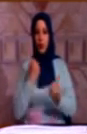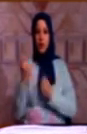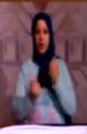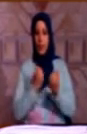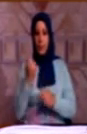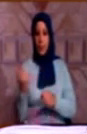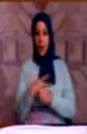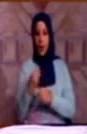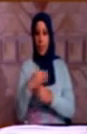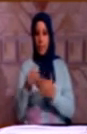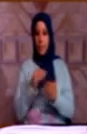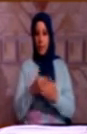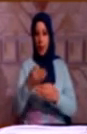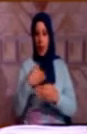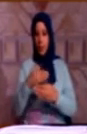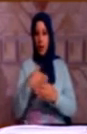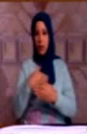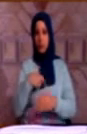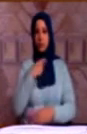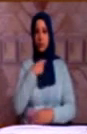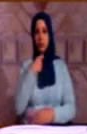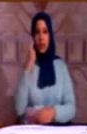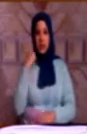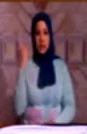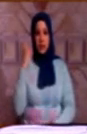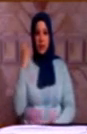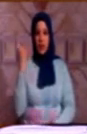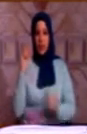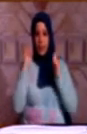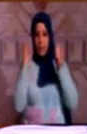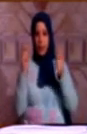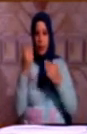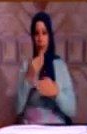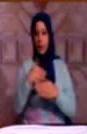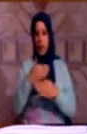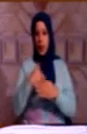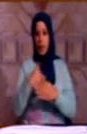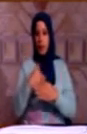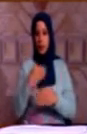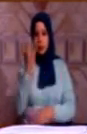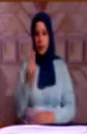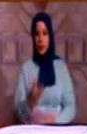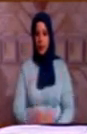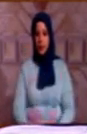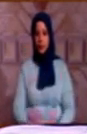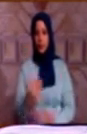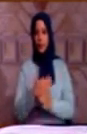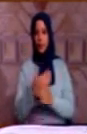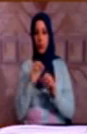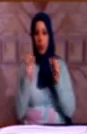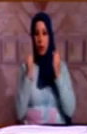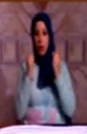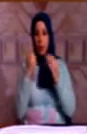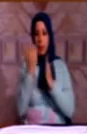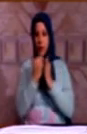قبل اذان المغرب يعني قبل ان ياتي الليل بالكهرباء وده توفير برده لمنع استهلاك الكهرباء